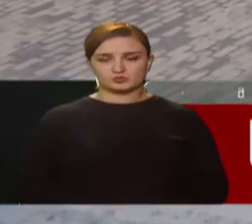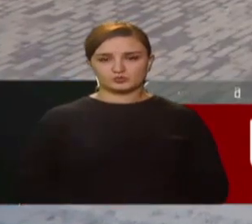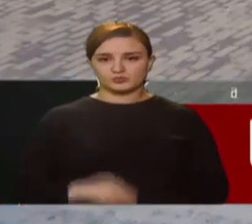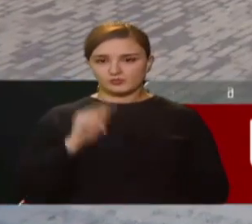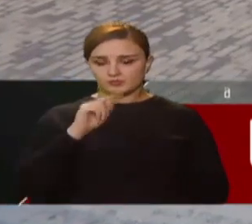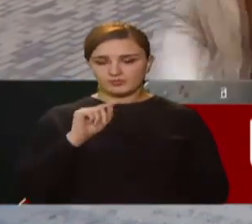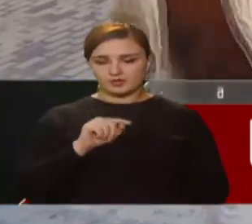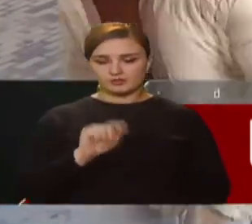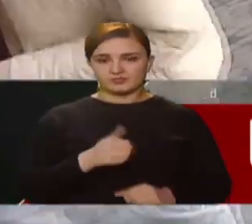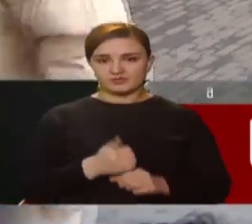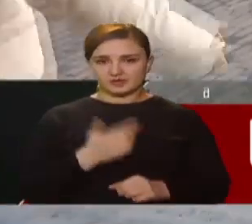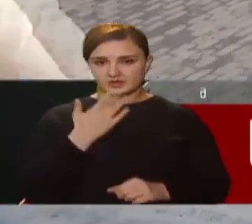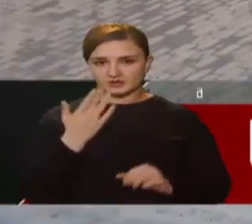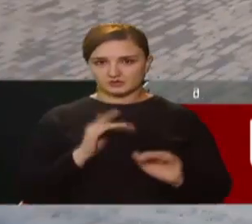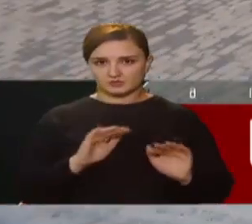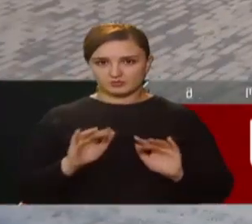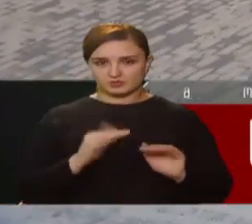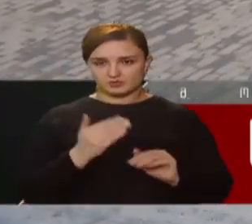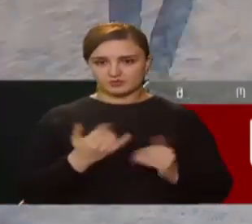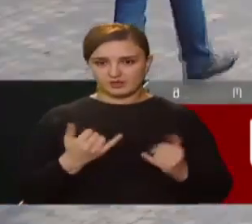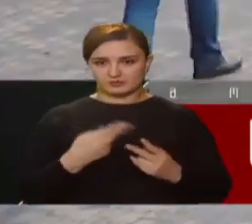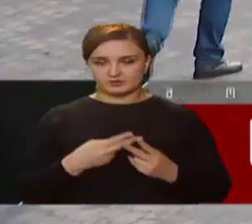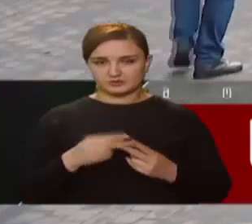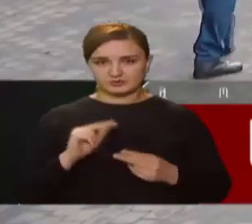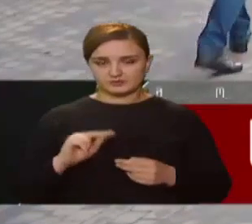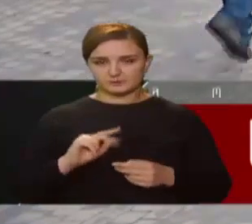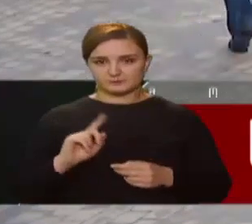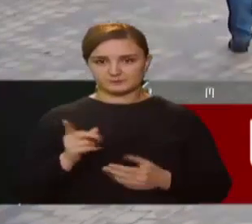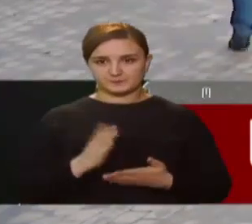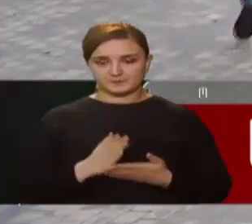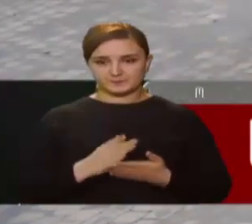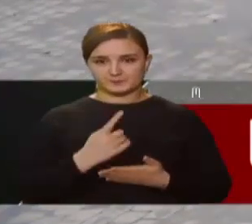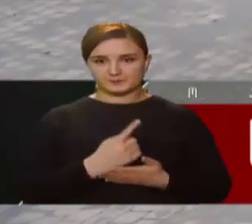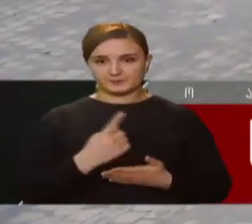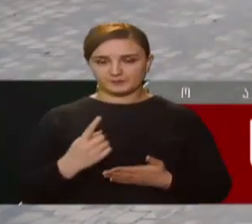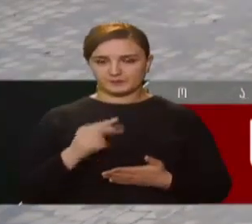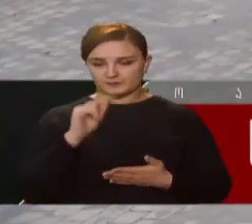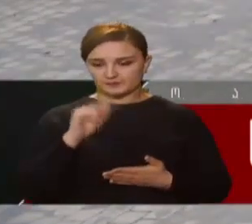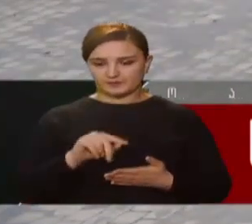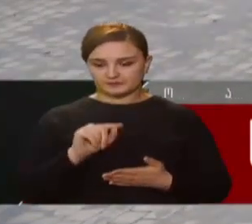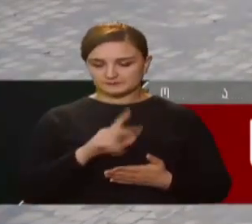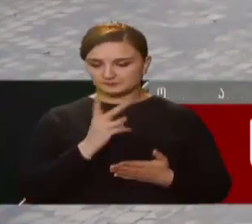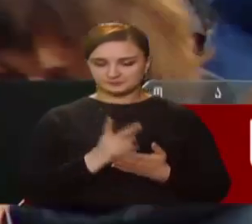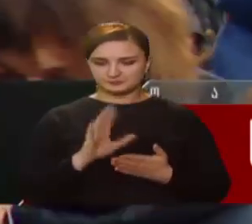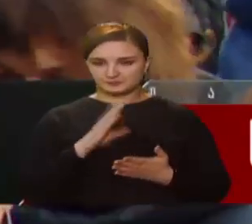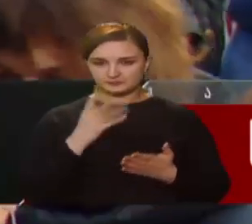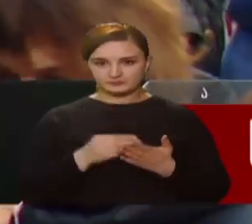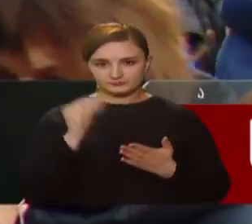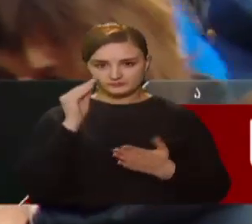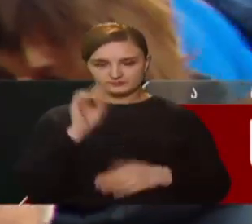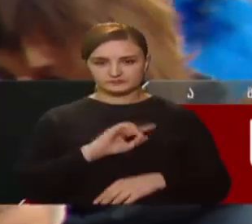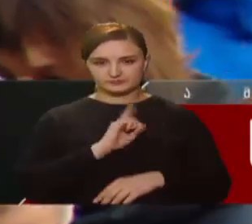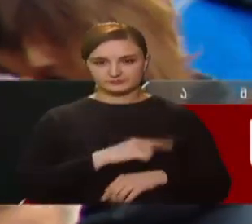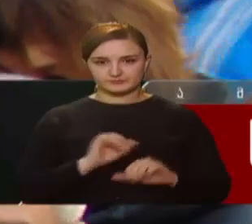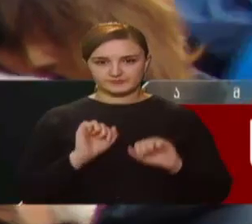ბრალდებების მთავარი ადრესატი ნაციონალური მოძრაობის მხრიდან ახლა პენიტენციური სამსახურია, რომელიც თითოეული ამ ბრალდების მიუხედავად საკუთარ პოზიციებს მყარად